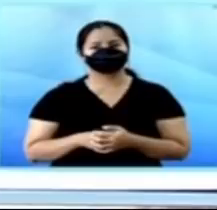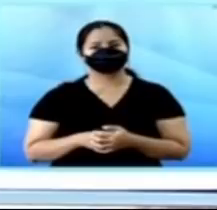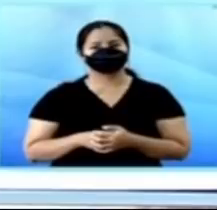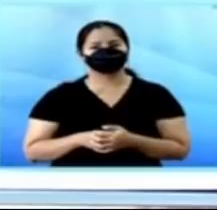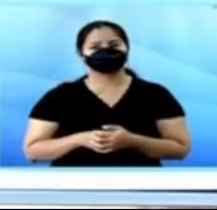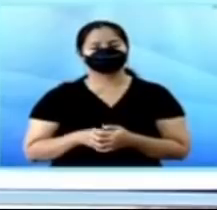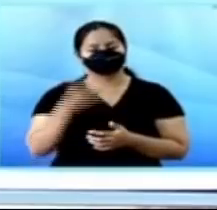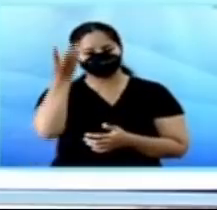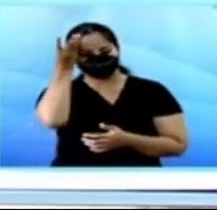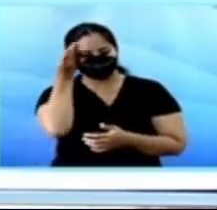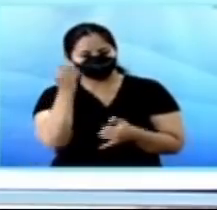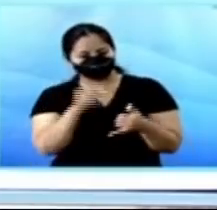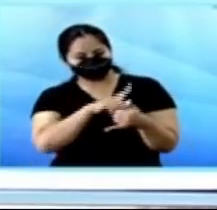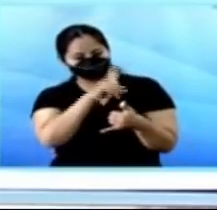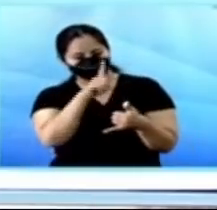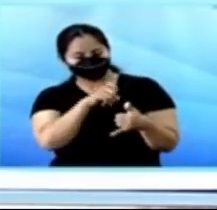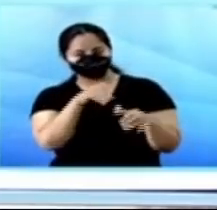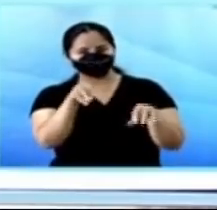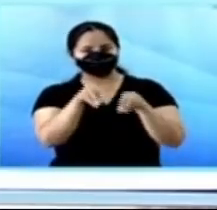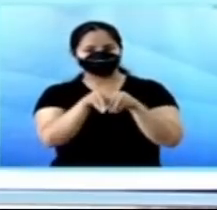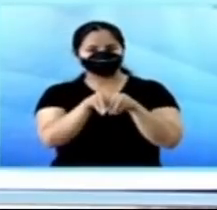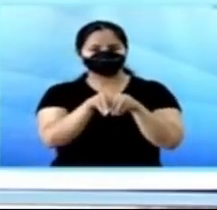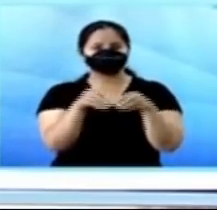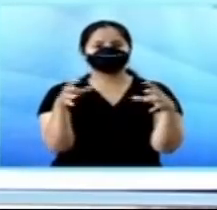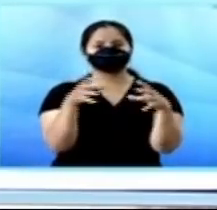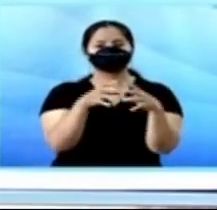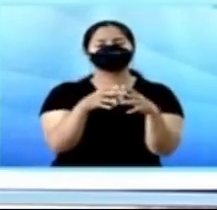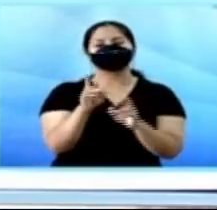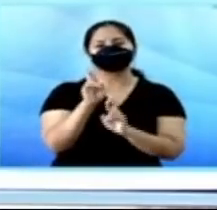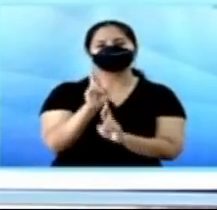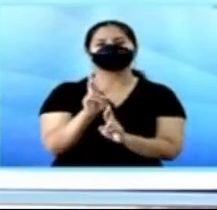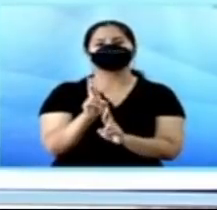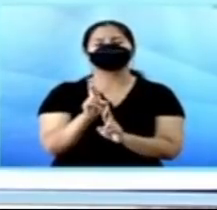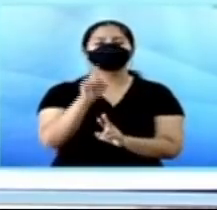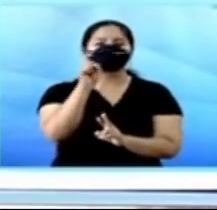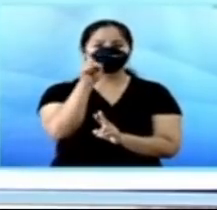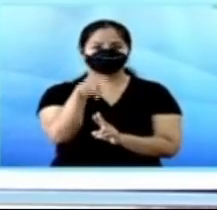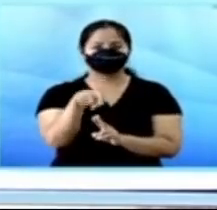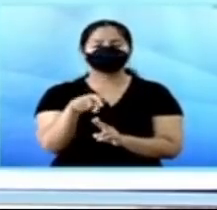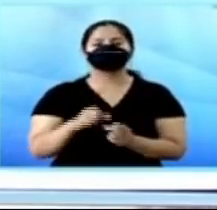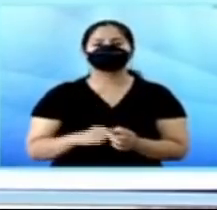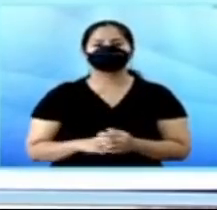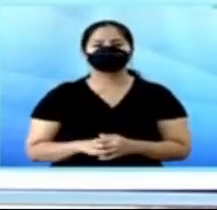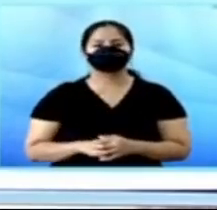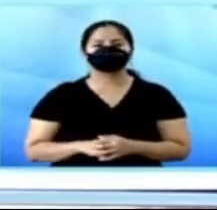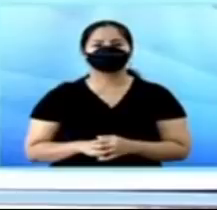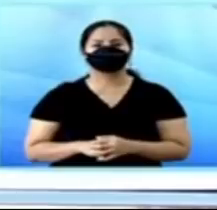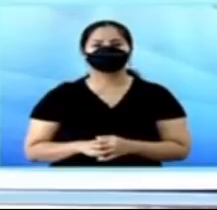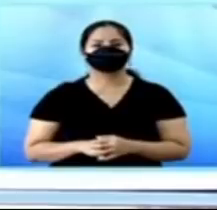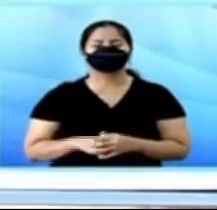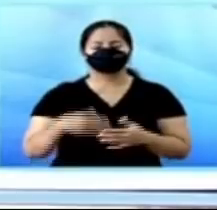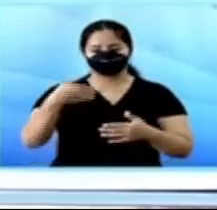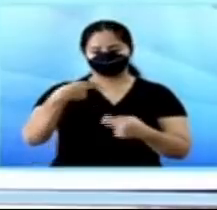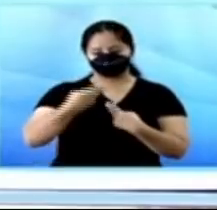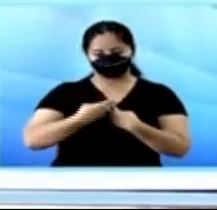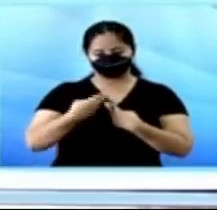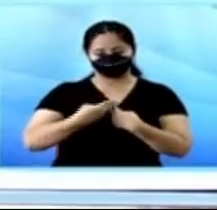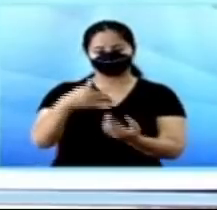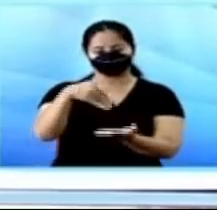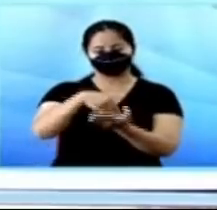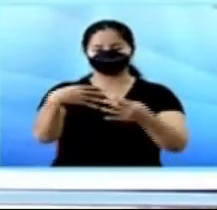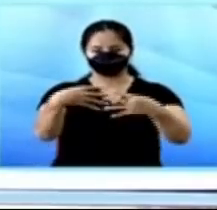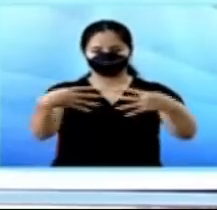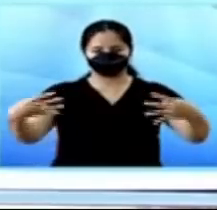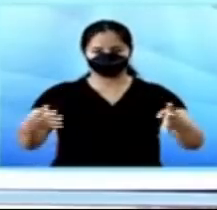งสัยเป็นผู้สัมผัสใกล้ชิดหรือนอนอยู่ในกลุ่มเสี่ยงก็ต้องแมนจำกัดบริเวณตนเองทัน